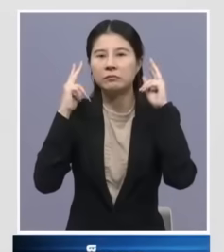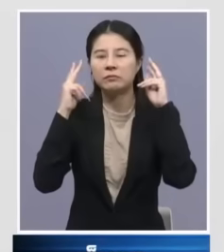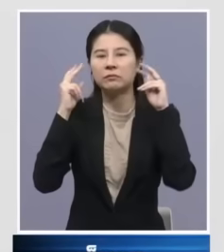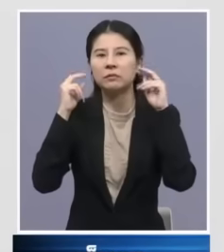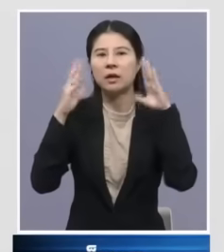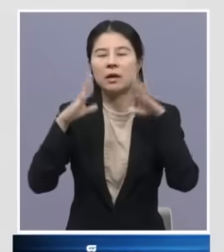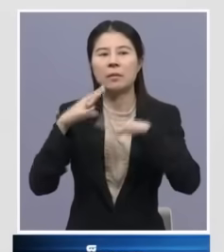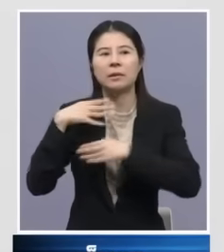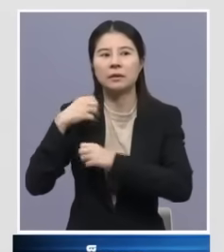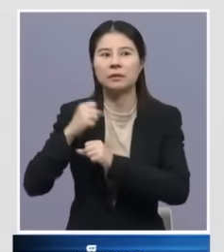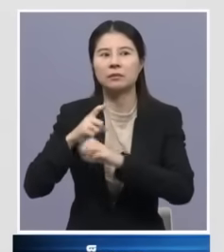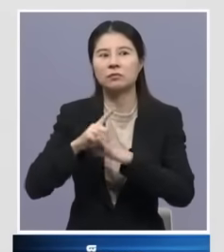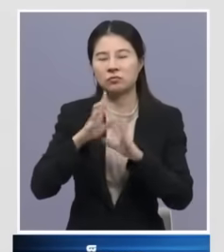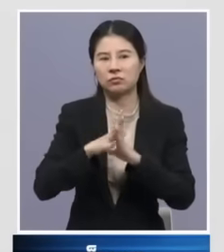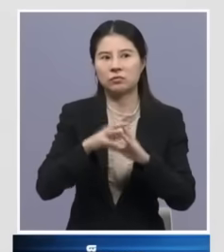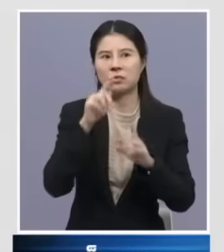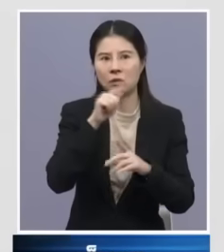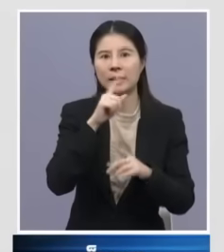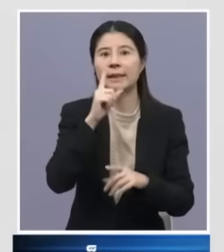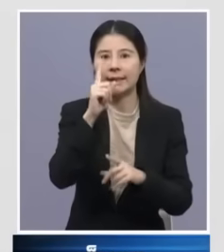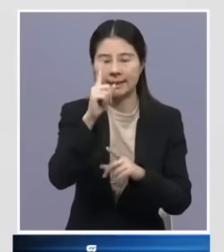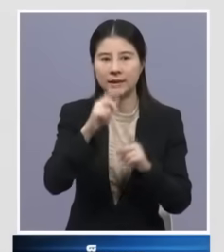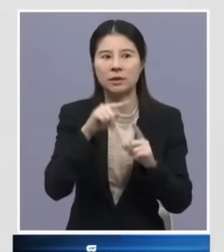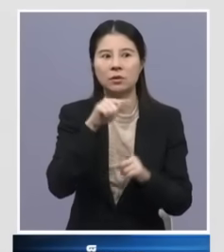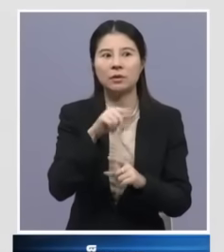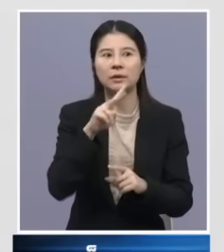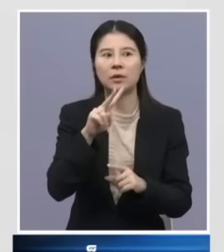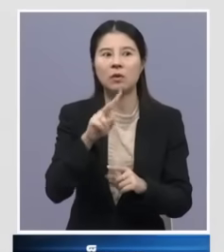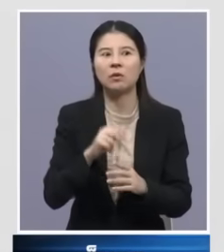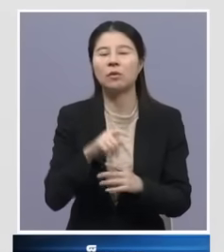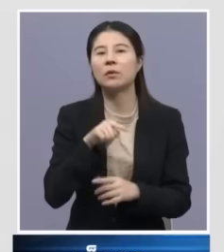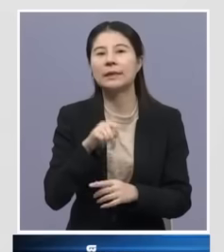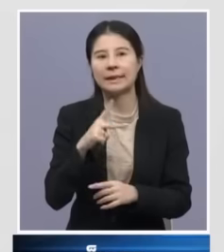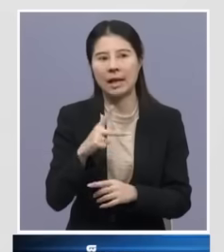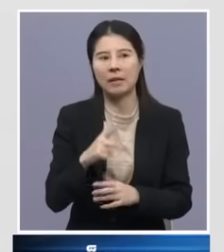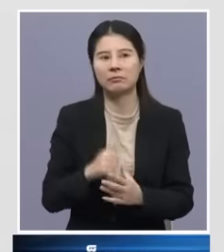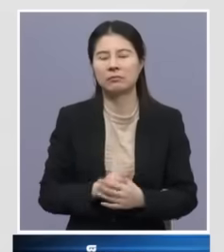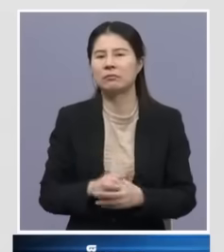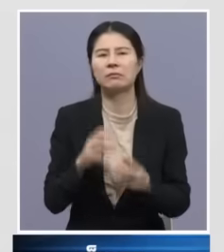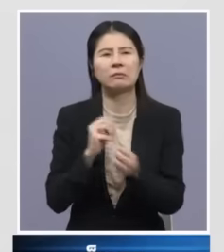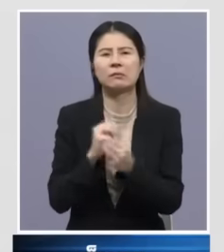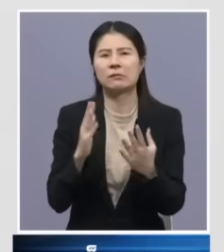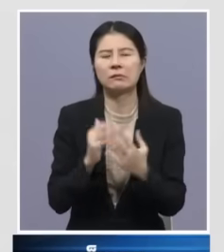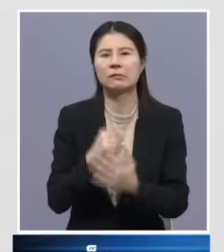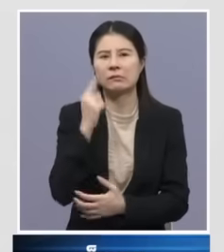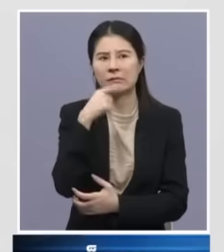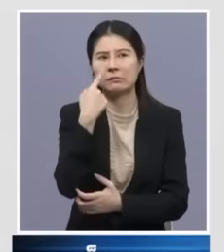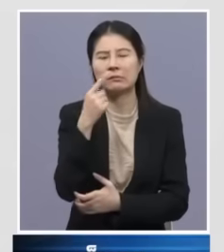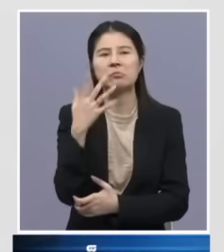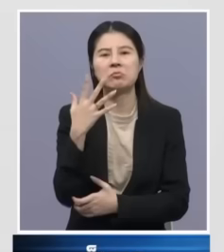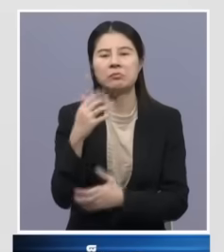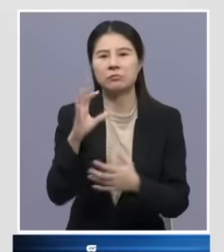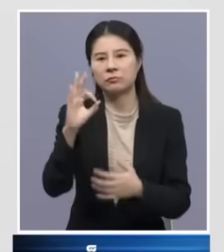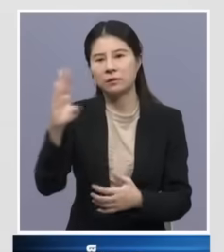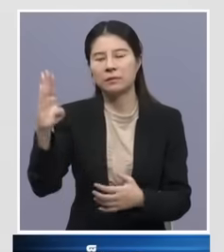ญนาคหร ือ คุณณราภัทรแก้วทอง กด2 หรือไม่มีใครเหมาะสมเลย กด3 ค่ะก็ตอบเรามา ใช่ฮะ ใน Facebook สามารถกด